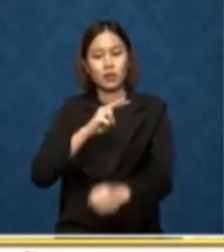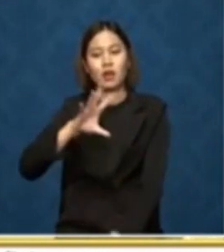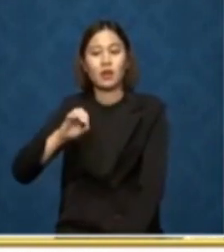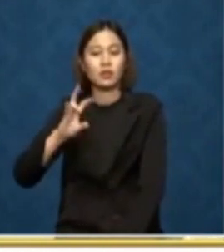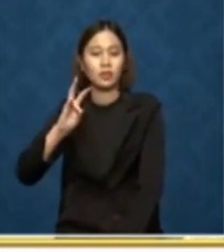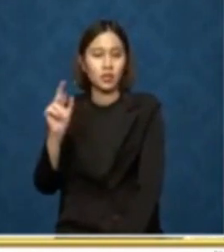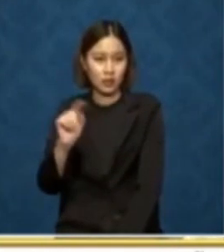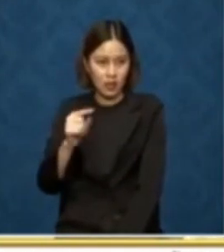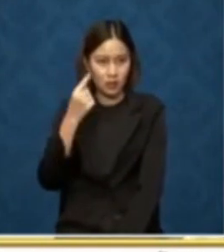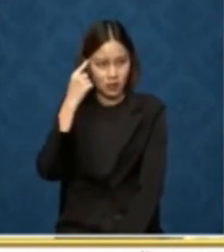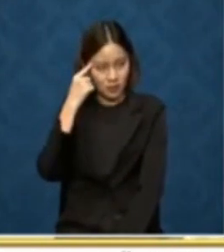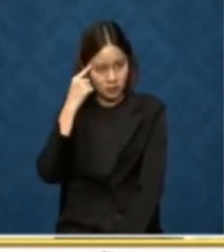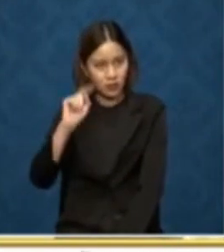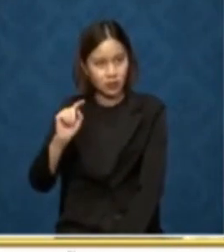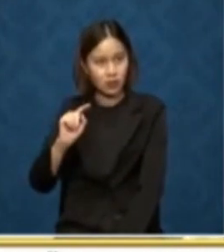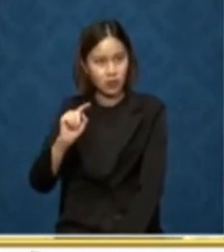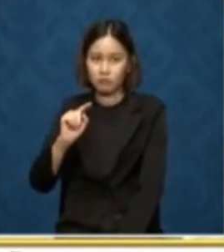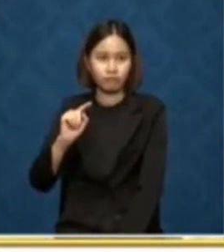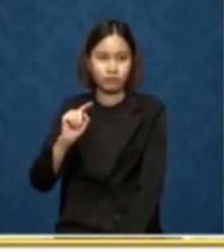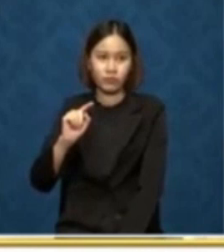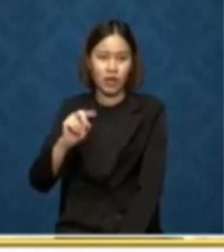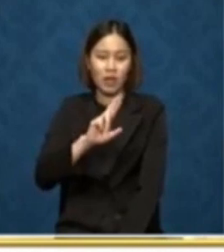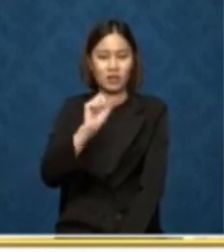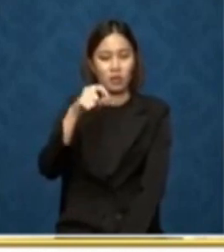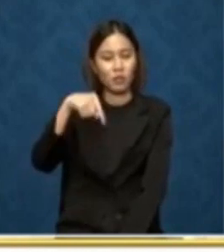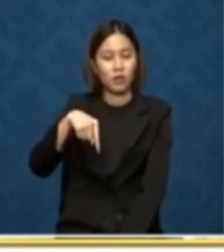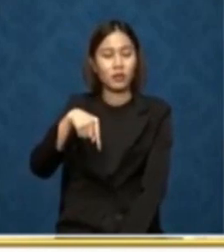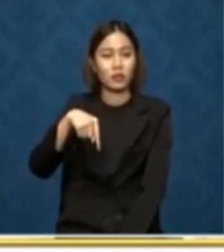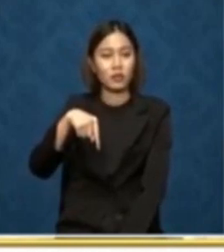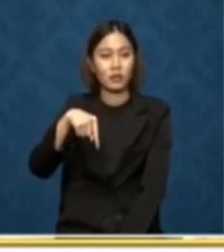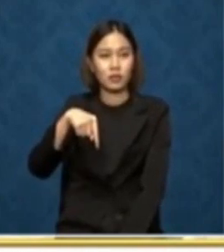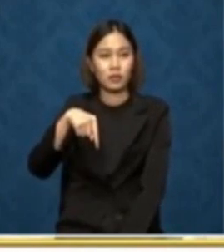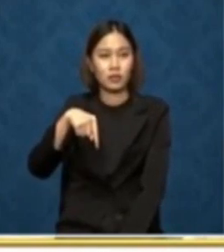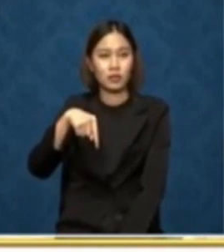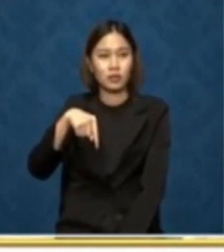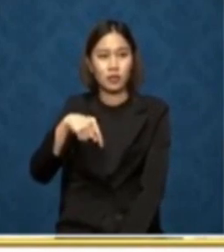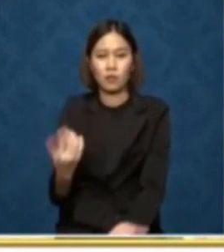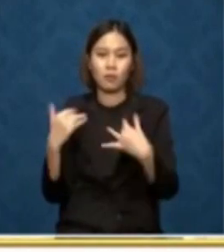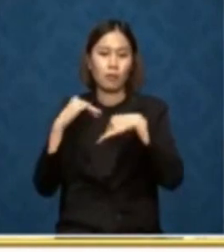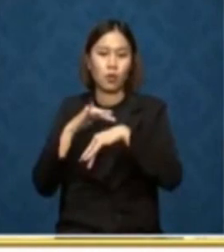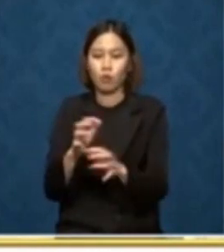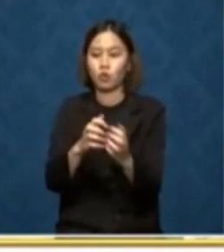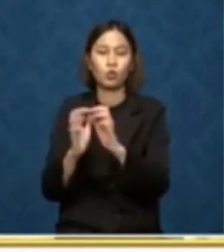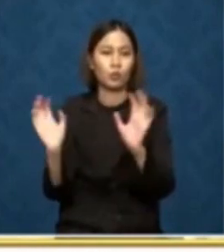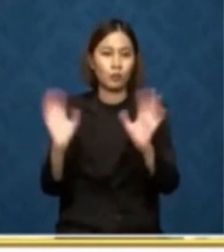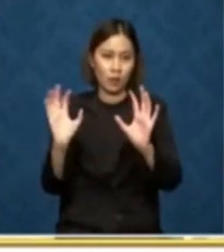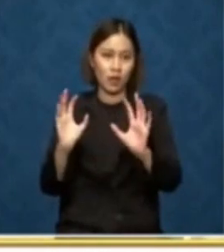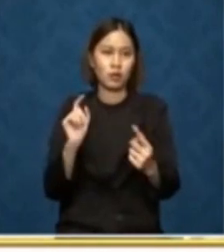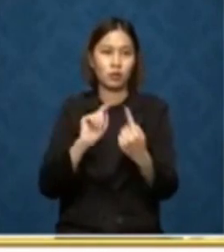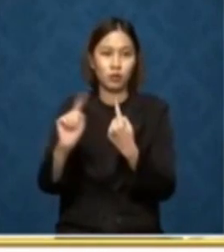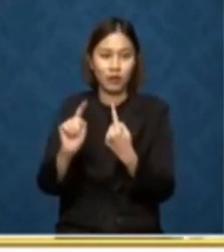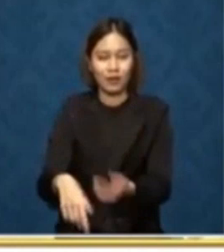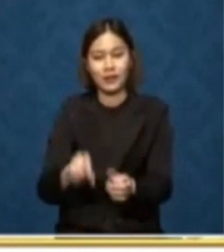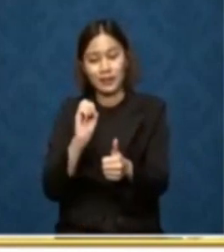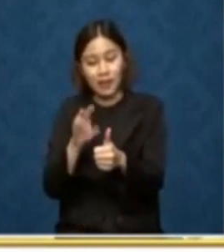ี่ดูเหมือนว่าจะพยายามกีดกัน พยายามกนไม่ให้รฐสภาหแงนี้ึ่เป็นเข้าไปมส่วนร่วมในก